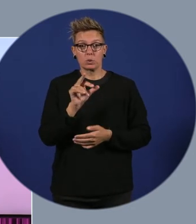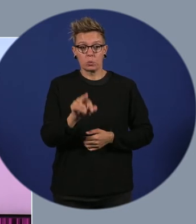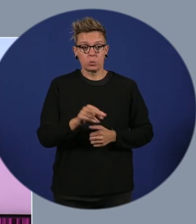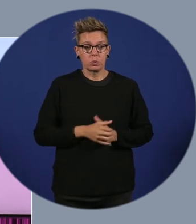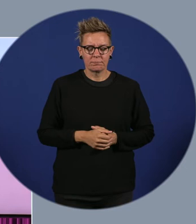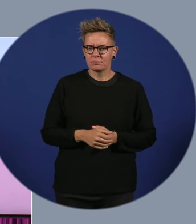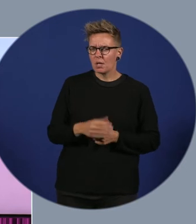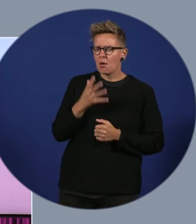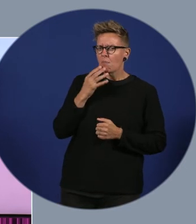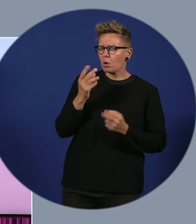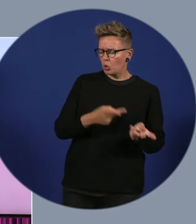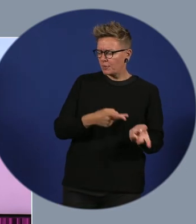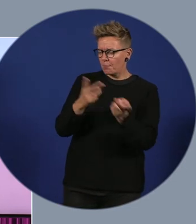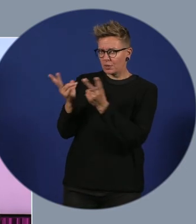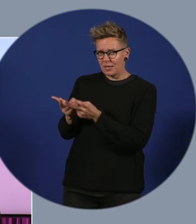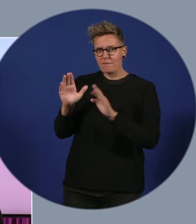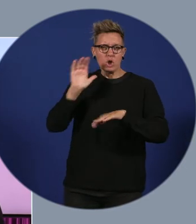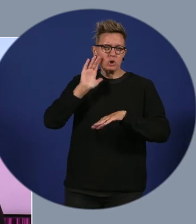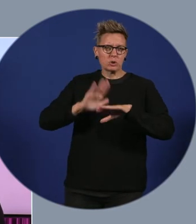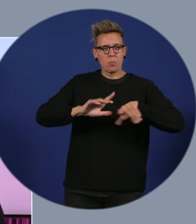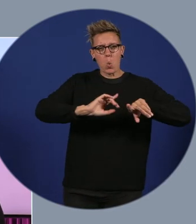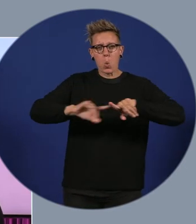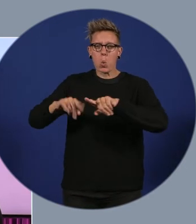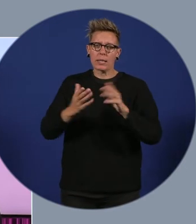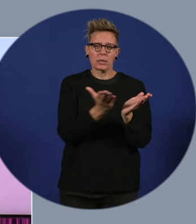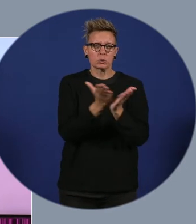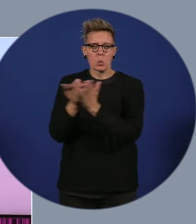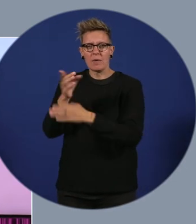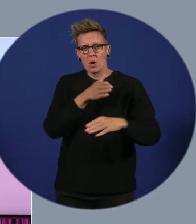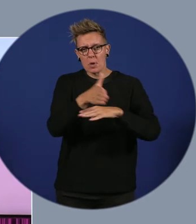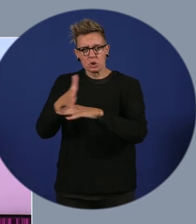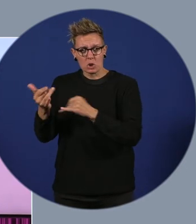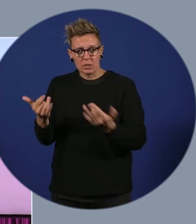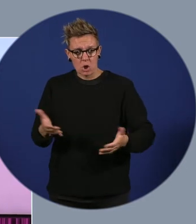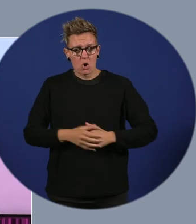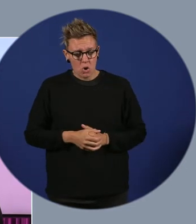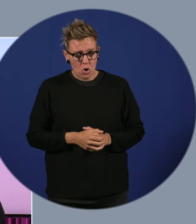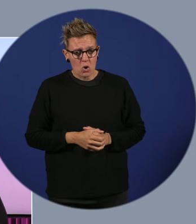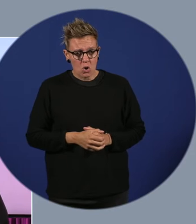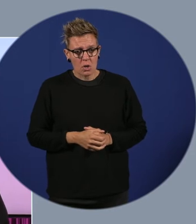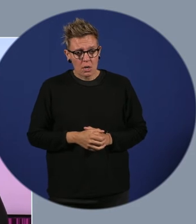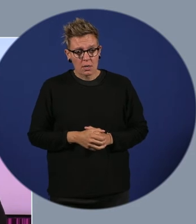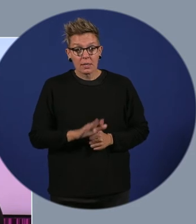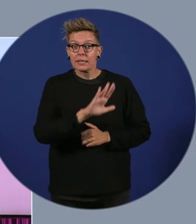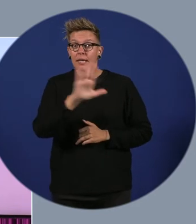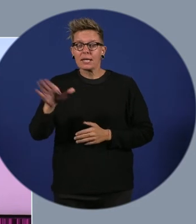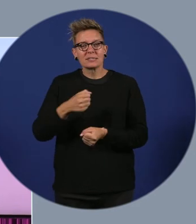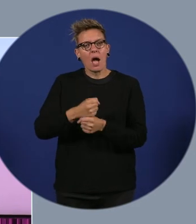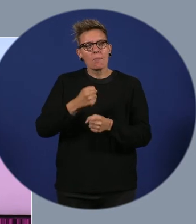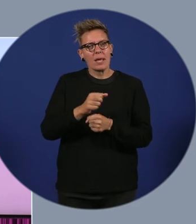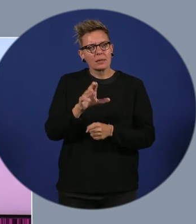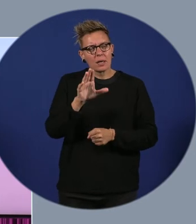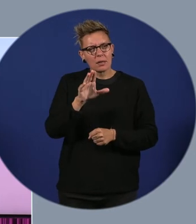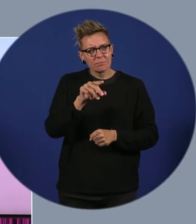där vid demokrati, nu har vi hört på de här olika skolorna som vi då besökt under sändningen. Vad tänker du kring deras arbete när det kommer till